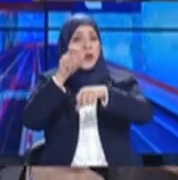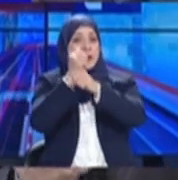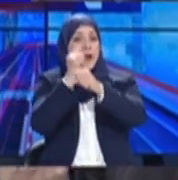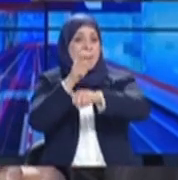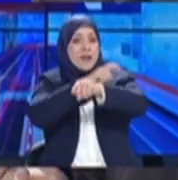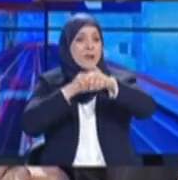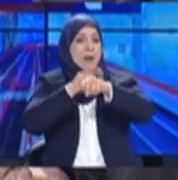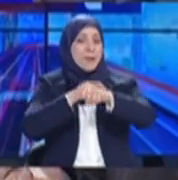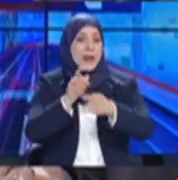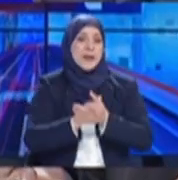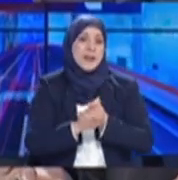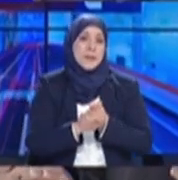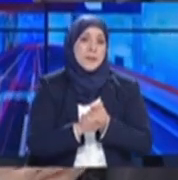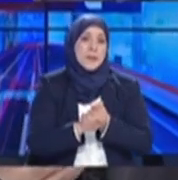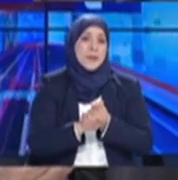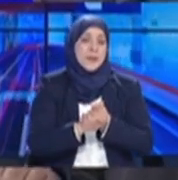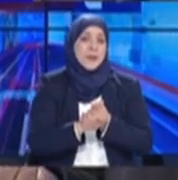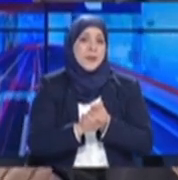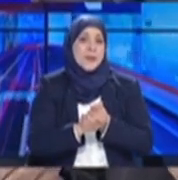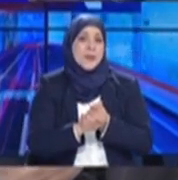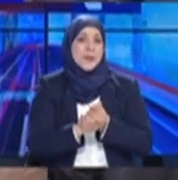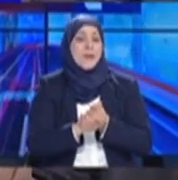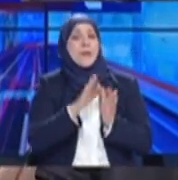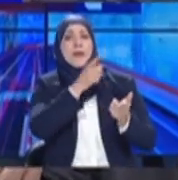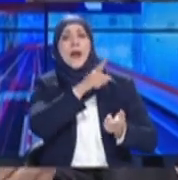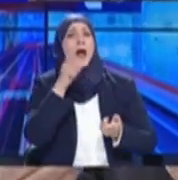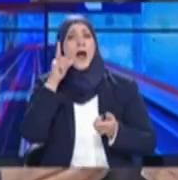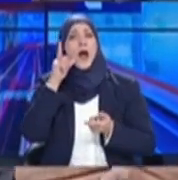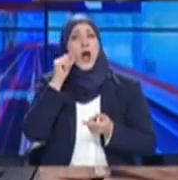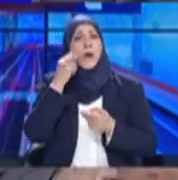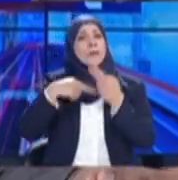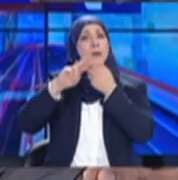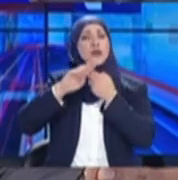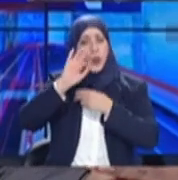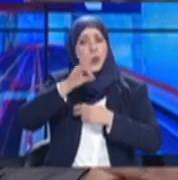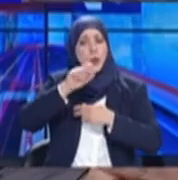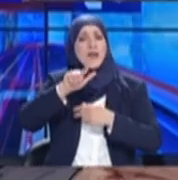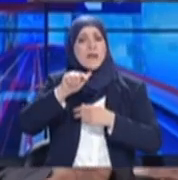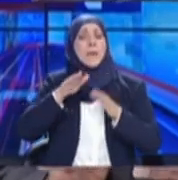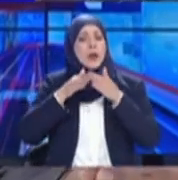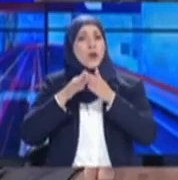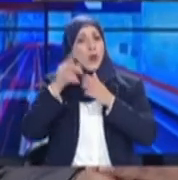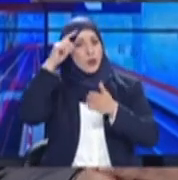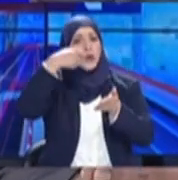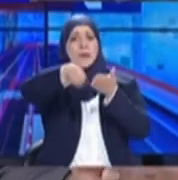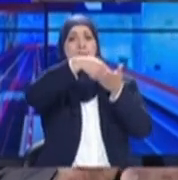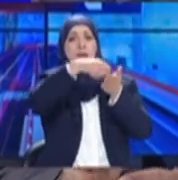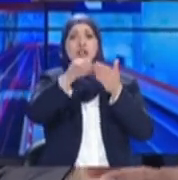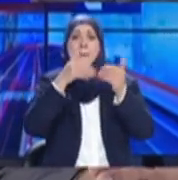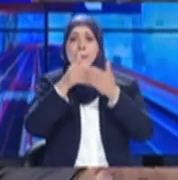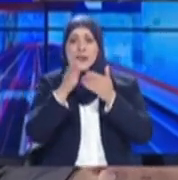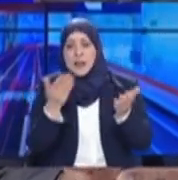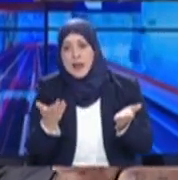اه عملت معناها دموي ها ال المطريه القضيه وما فيش مش موجود ما فيه